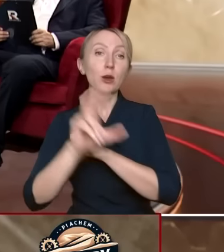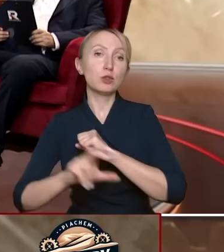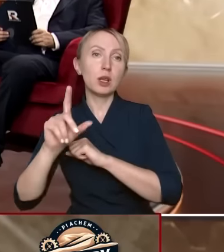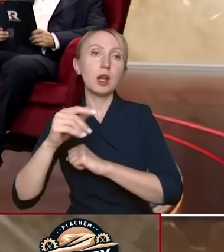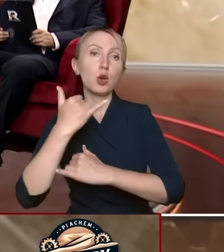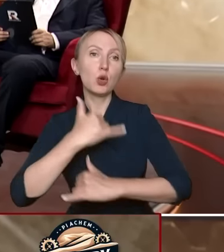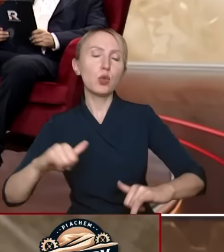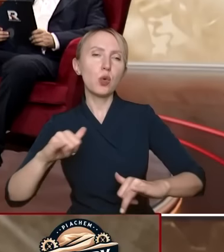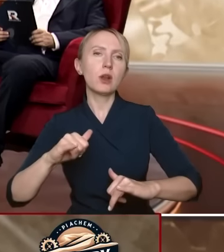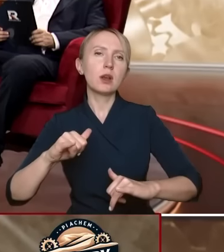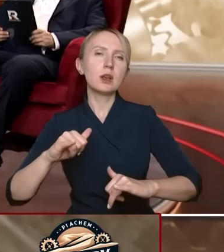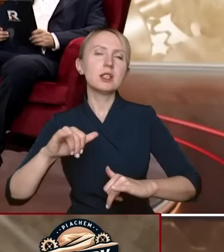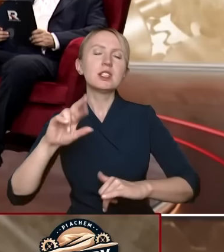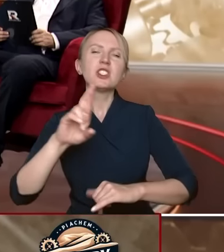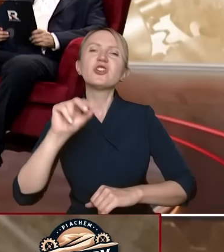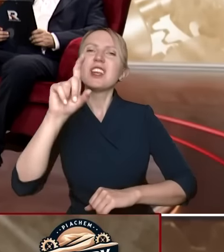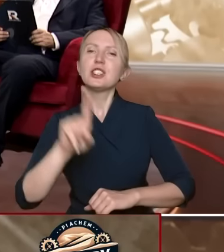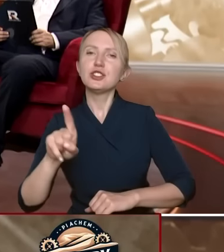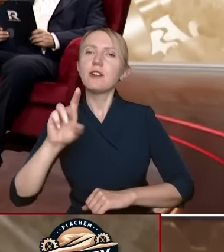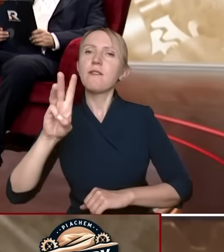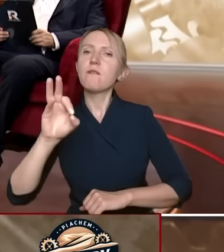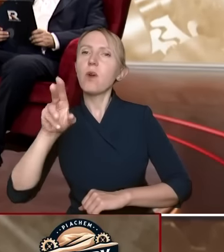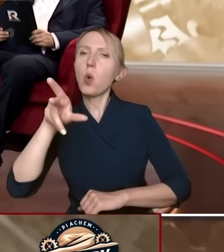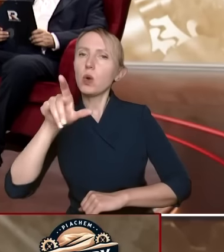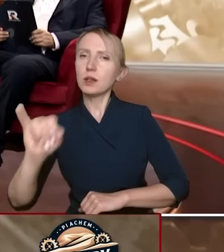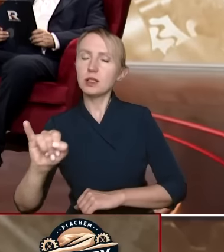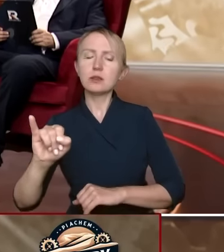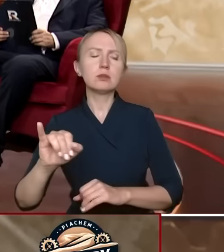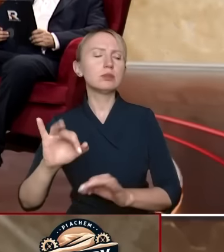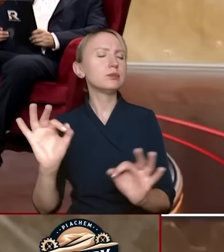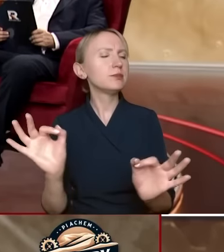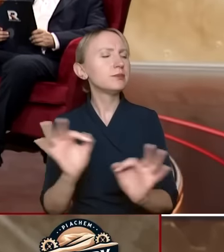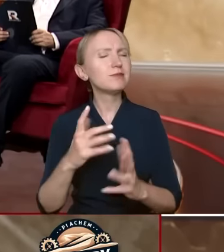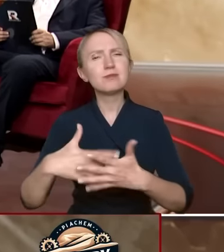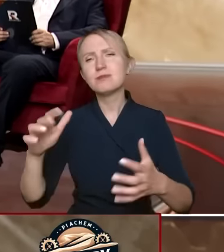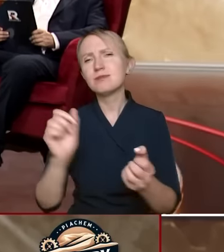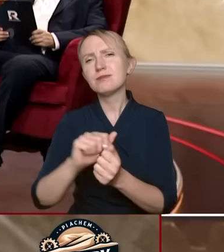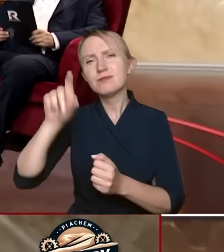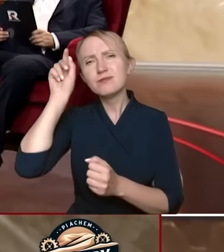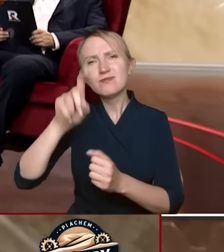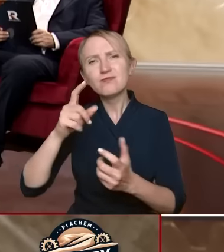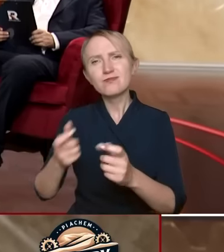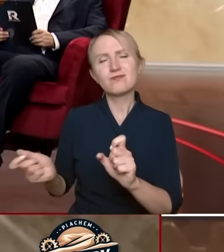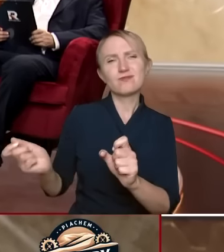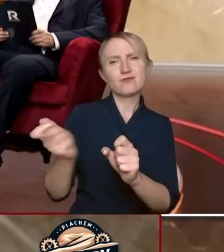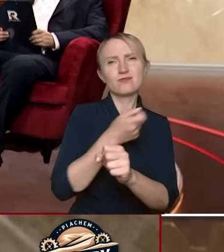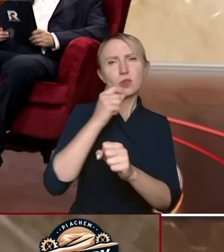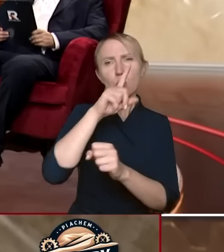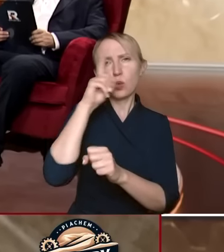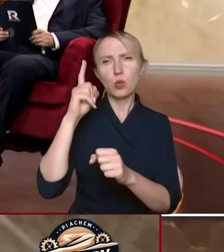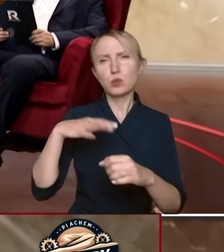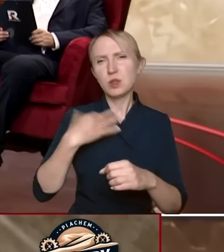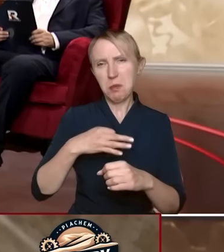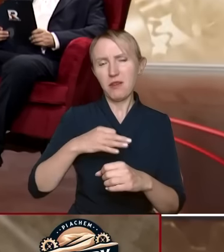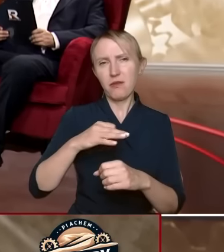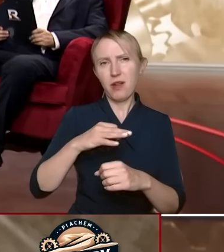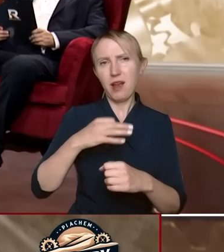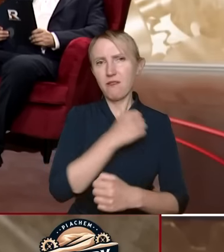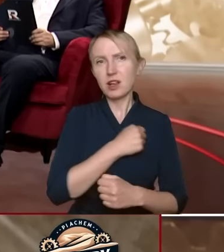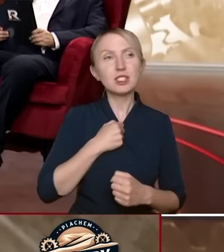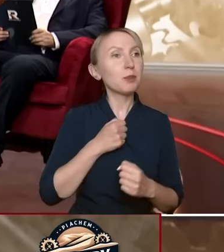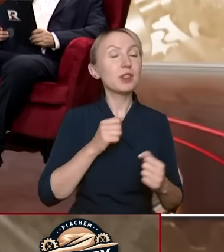rocznica rzezi woli, czyli tego, w jaki sposób brutalny Niemcy mordowali ludność cywilną Warszawy, żeby to Powstanie